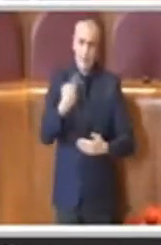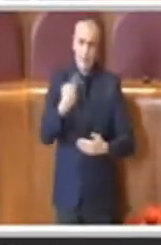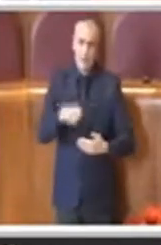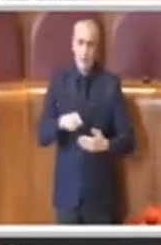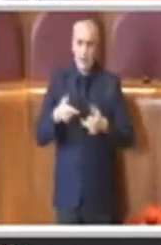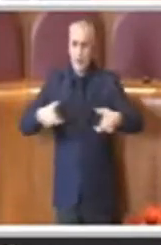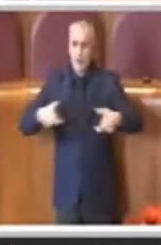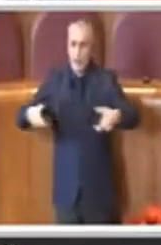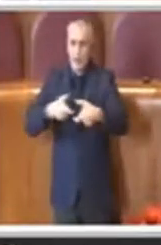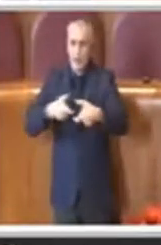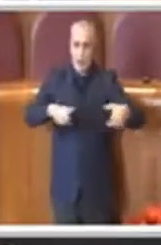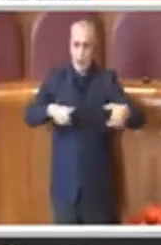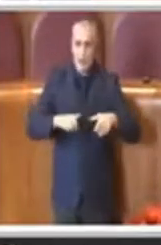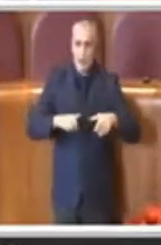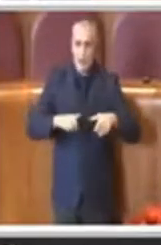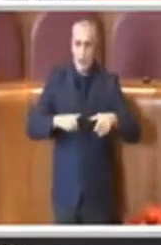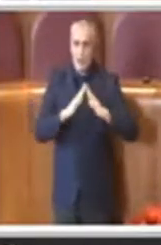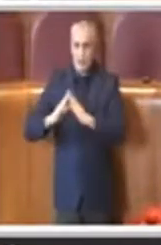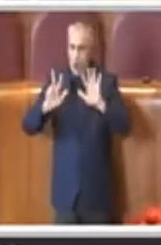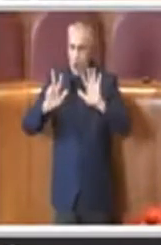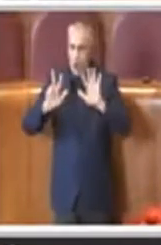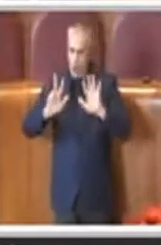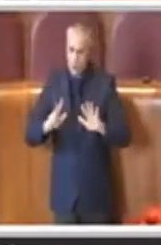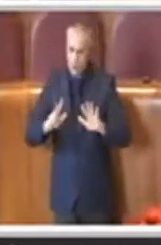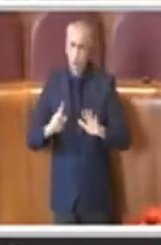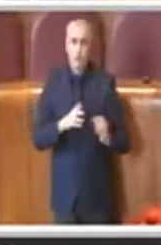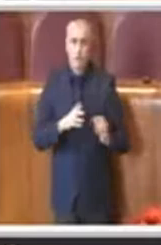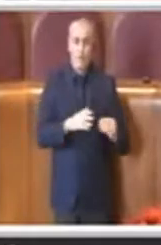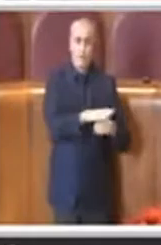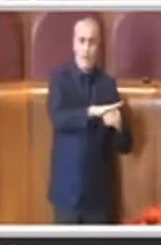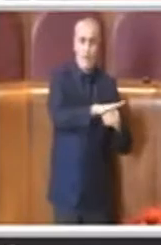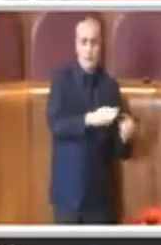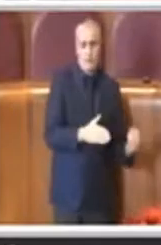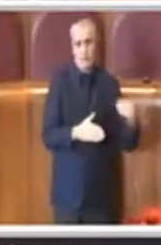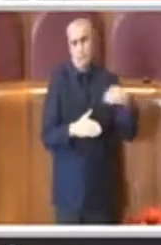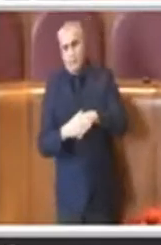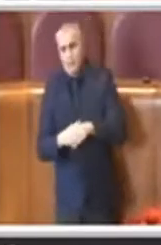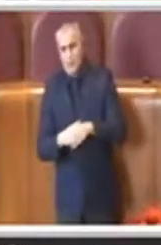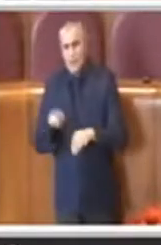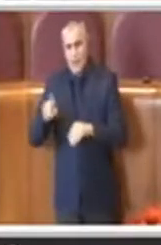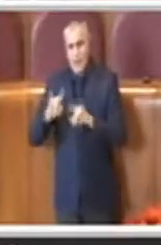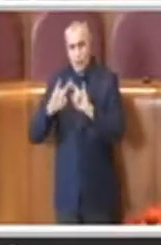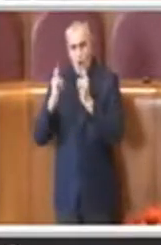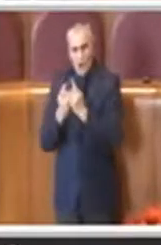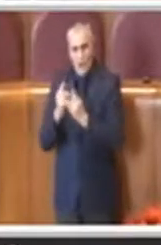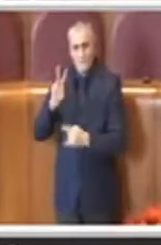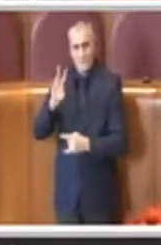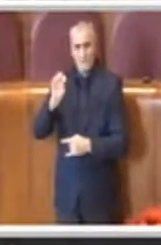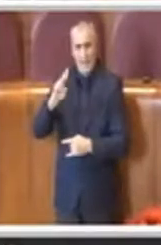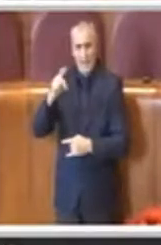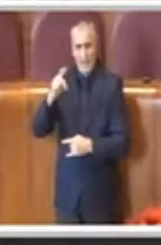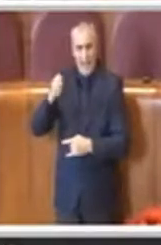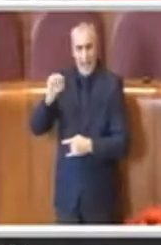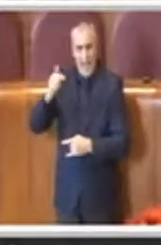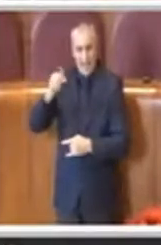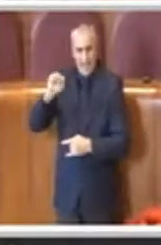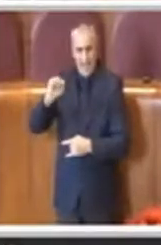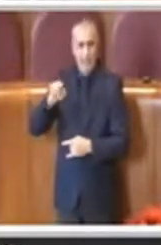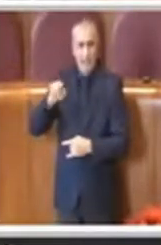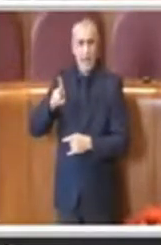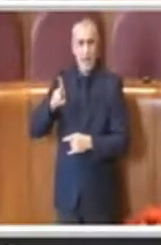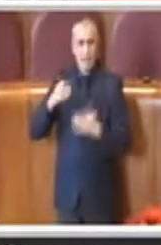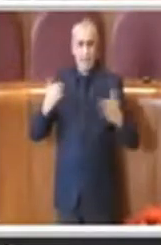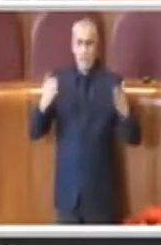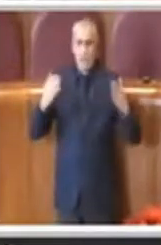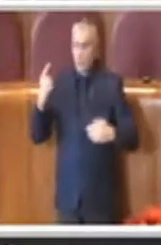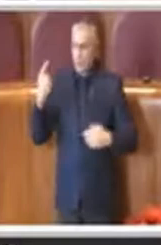almeno di questi 8 appartamenti di Tor Vergata, ma ricordo che la delibera di Tor Vergata è di marzo 2017, quindi ormai